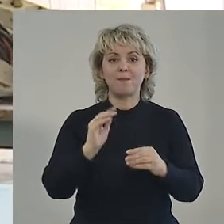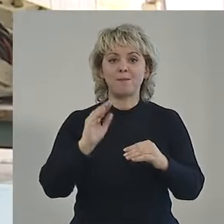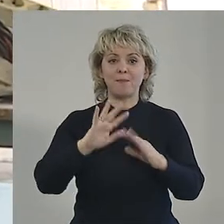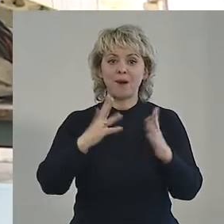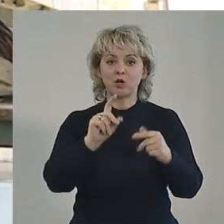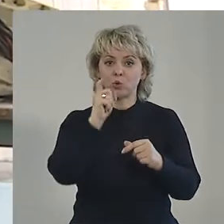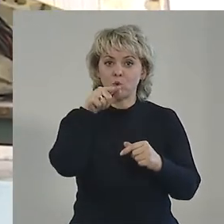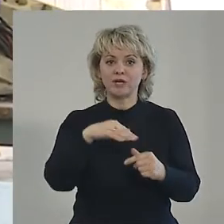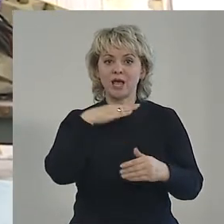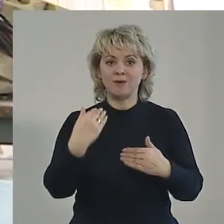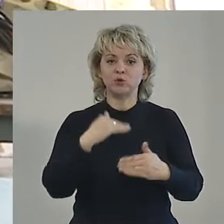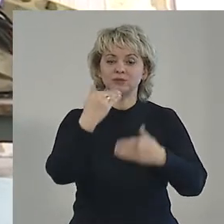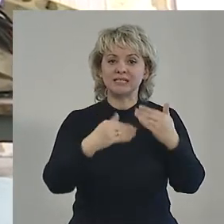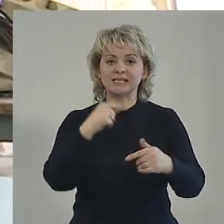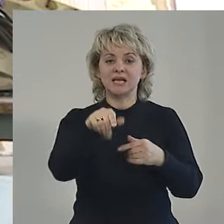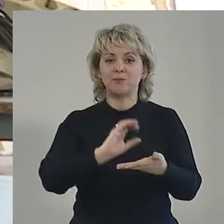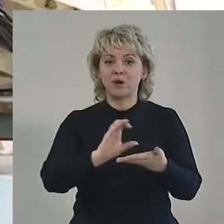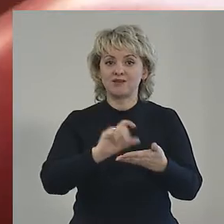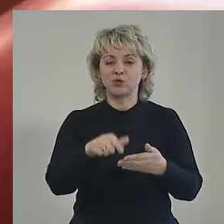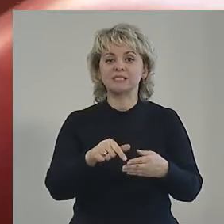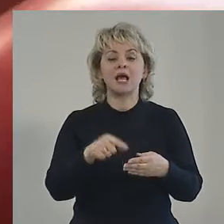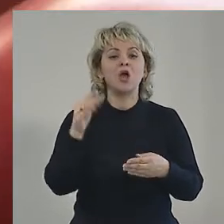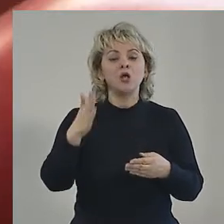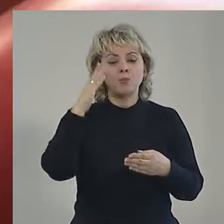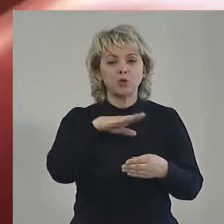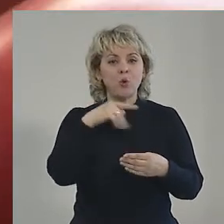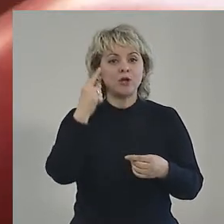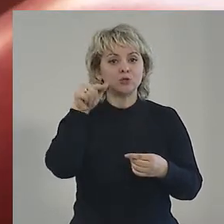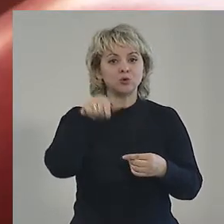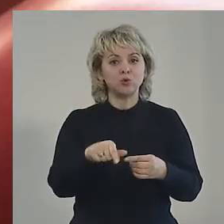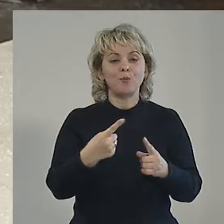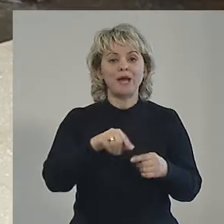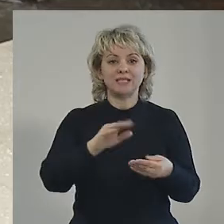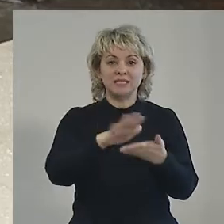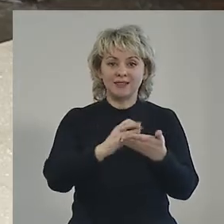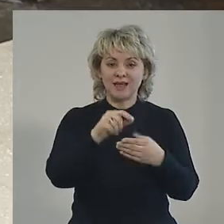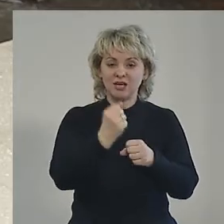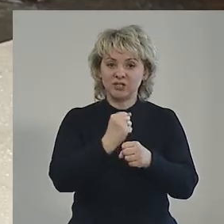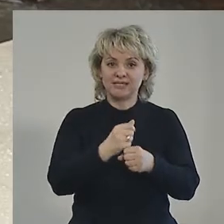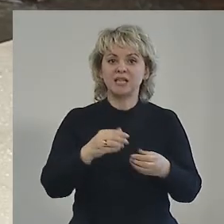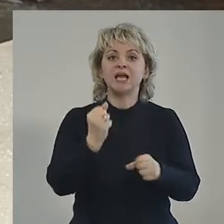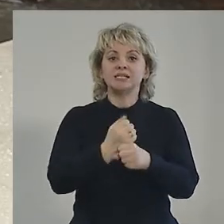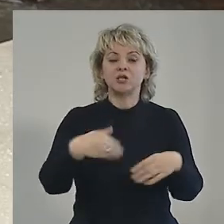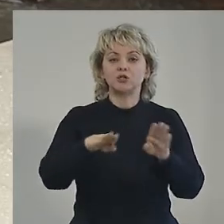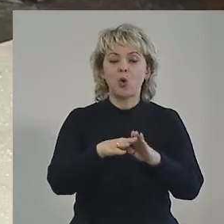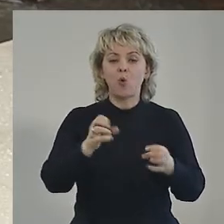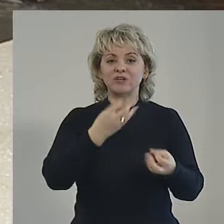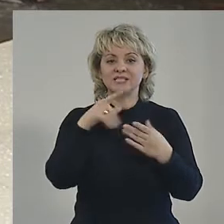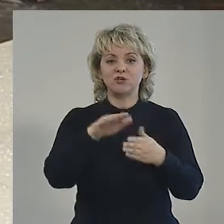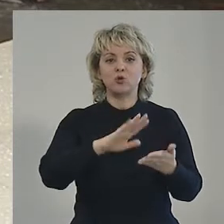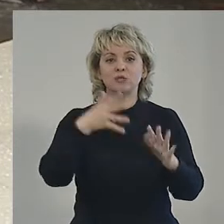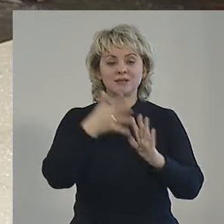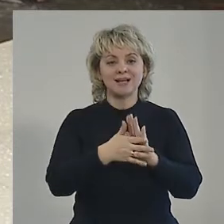добраться, проходят многоуровневый цикл производства. Голову мастерам пришлось поломать, ломая детали. На изготовление одного такого тюльпана